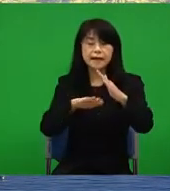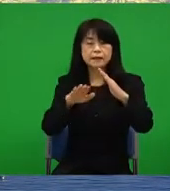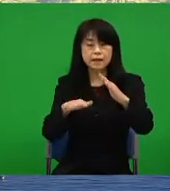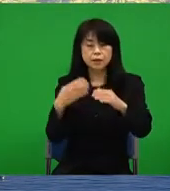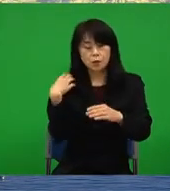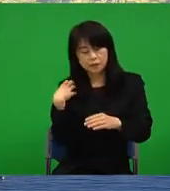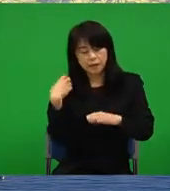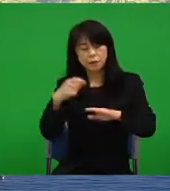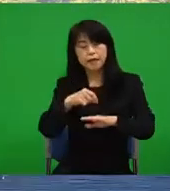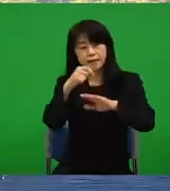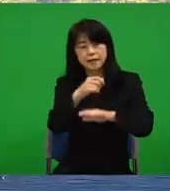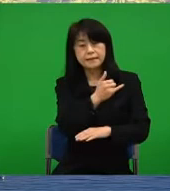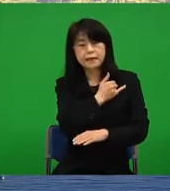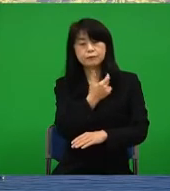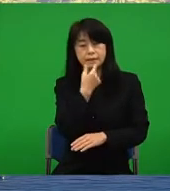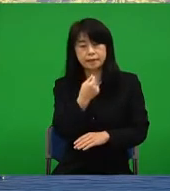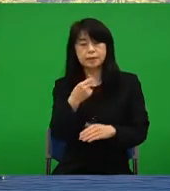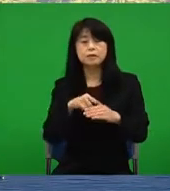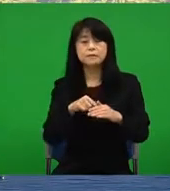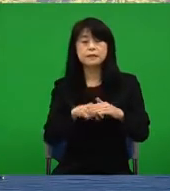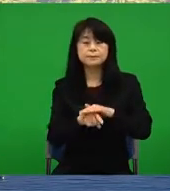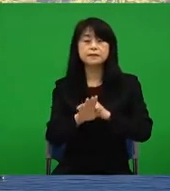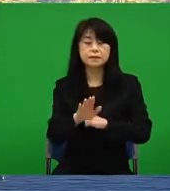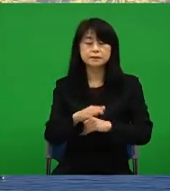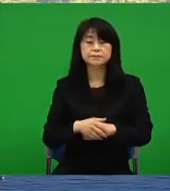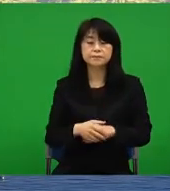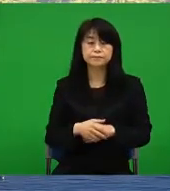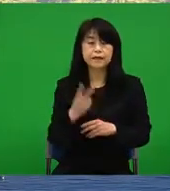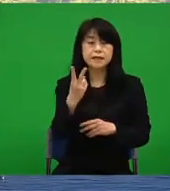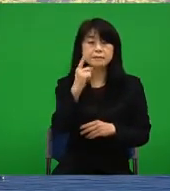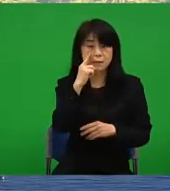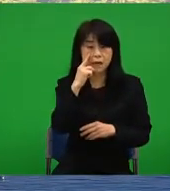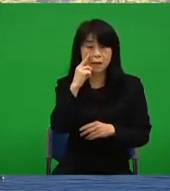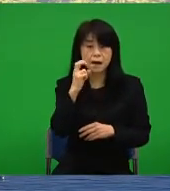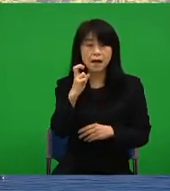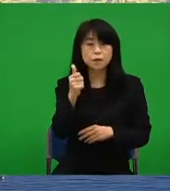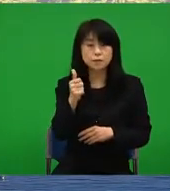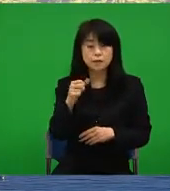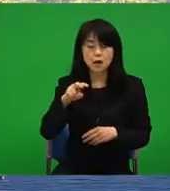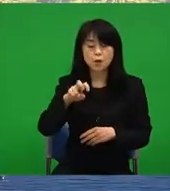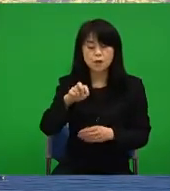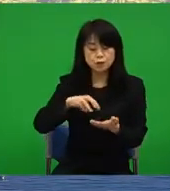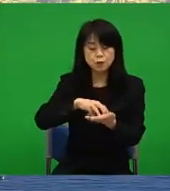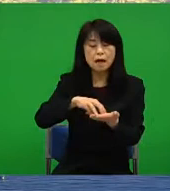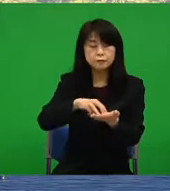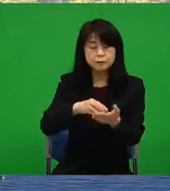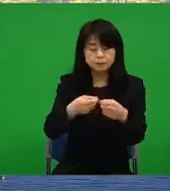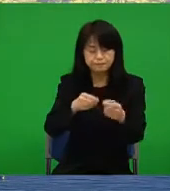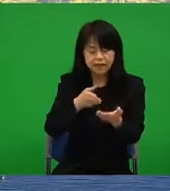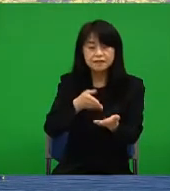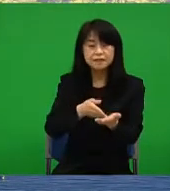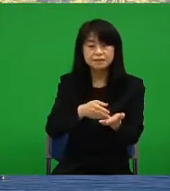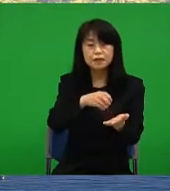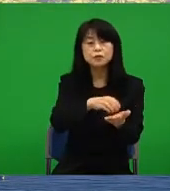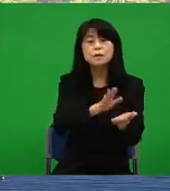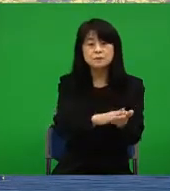減にも資したいということであります。2枚目は、ロタウイルスワクチンの、解説でありますから、ご覧